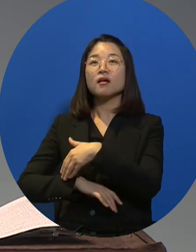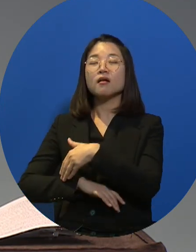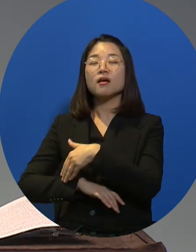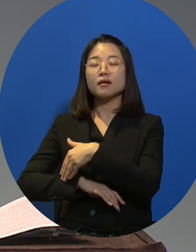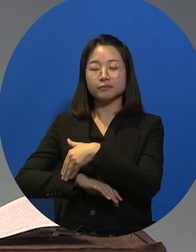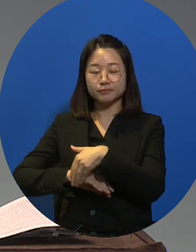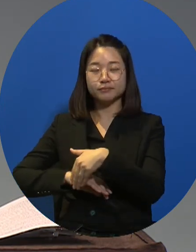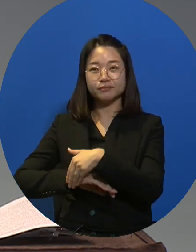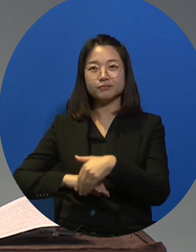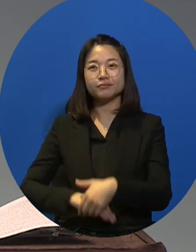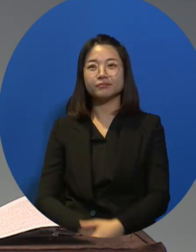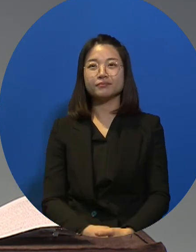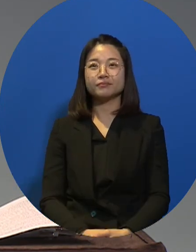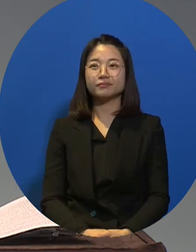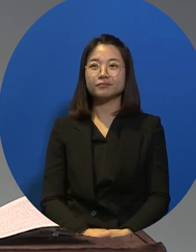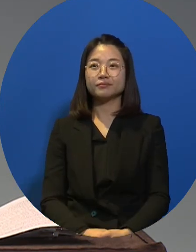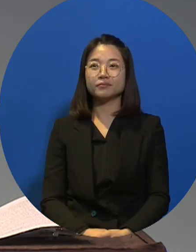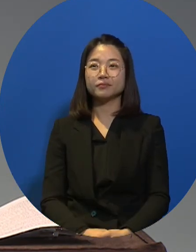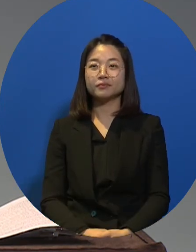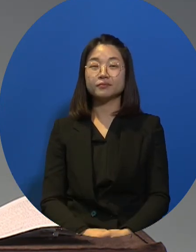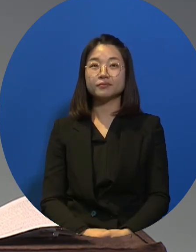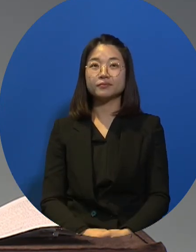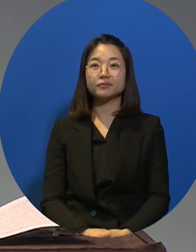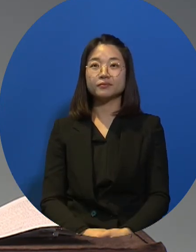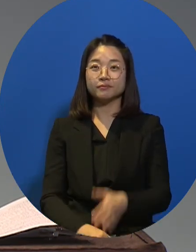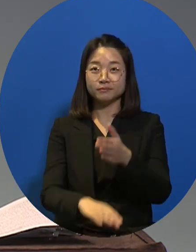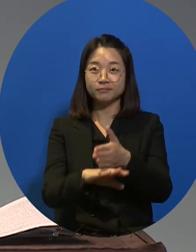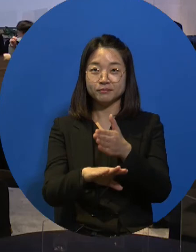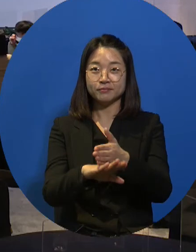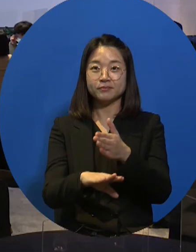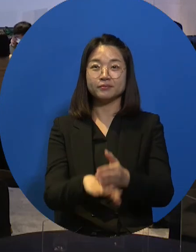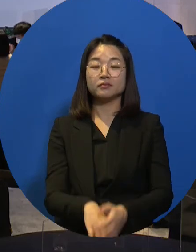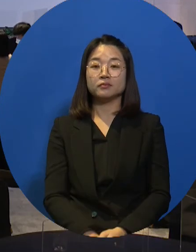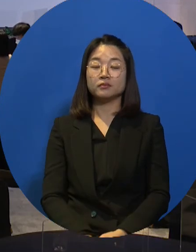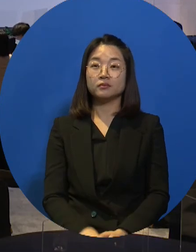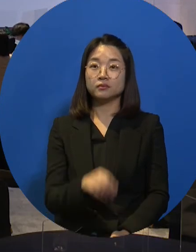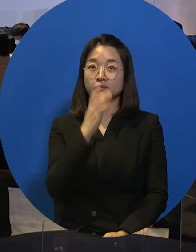있도록 진행을 하겠습니다. 네, 감사합니다.